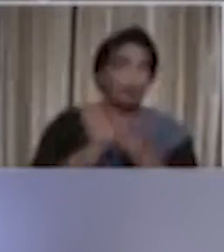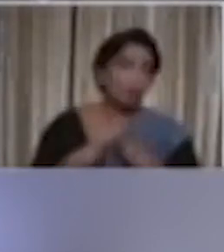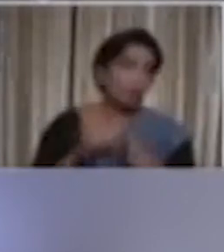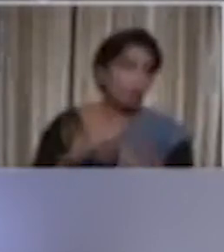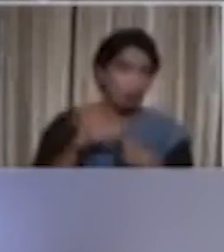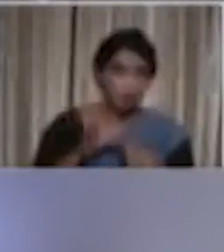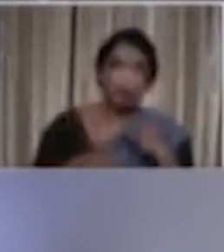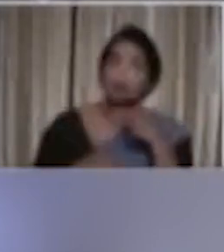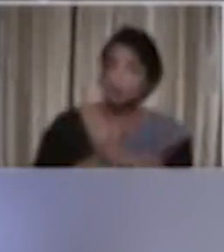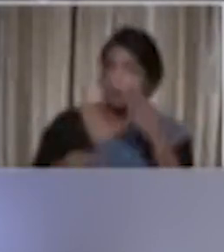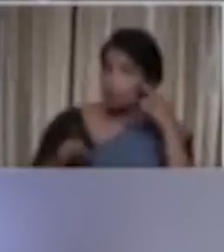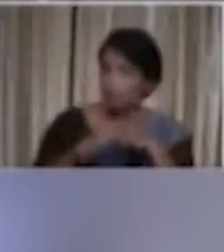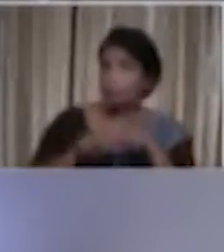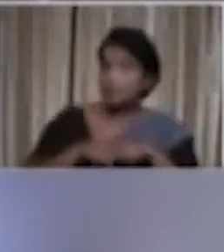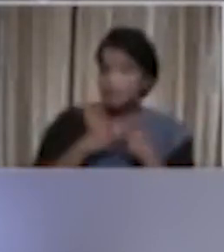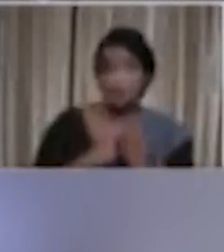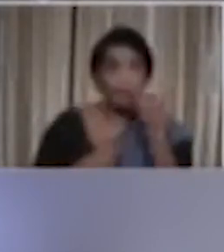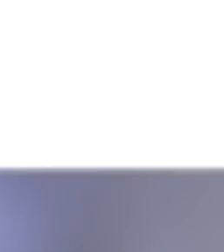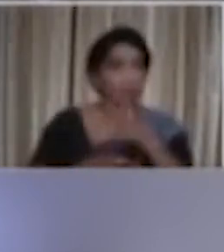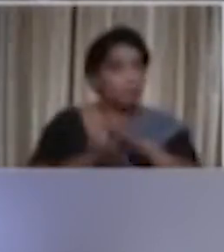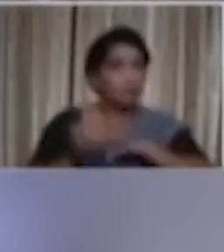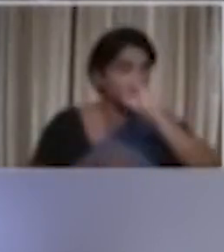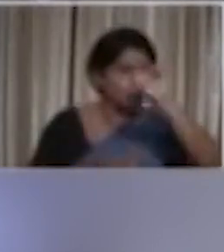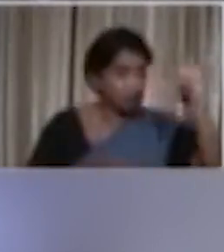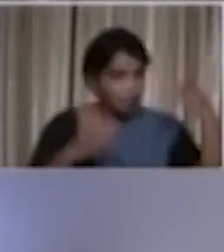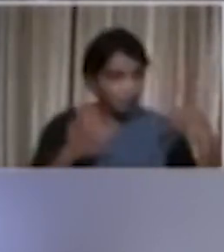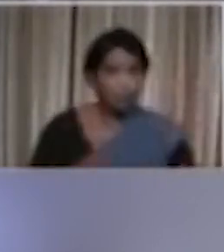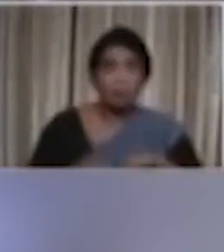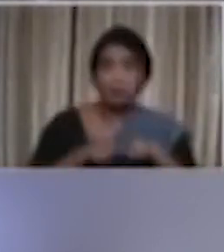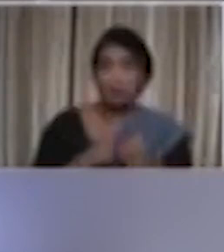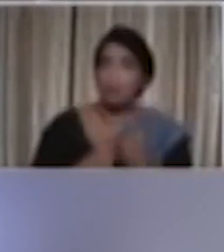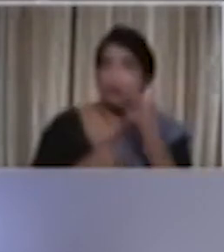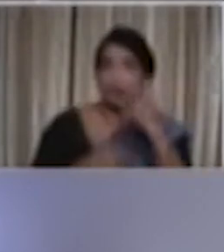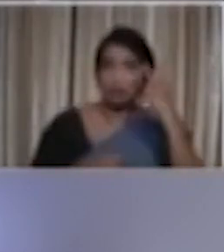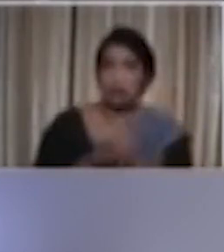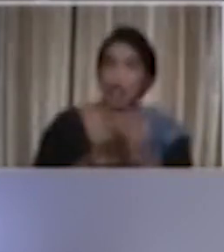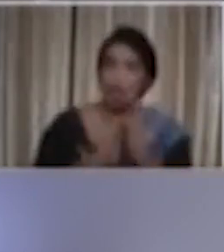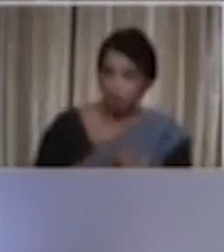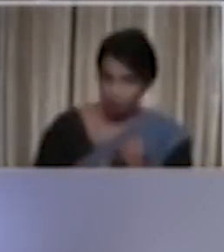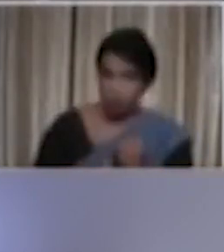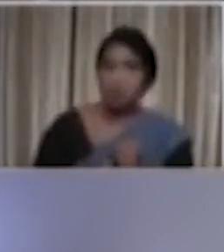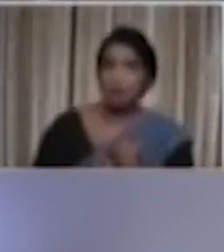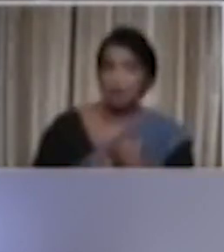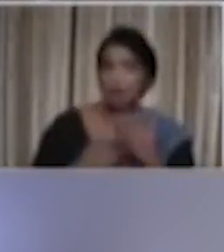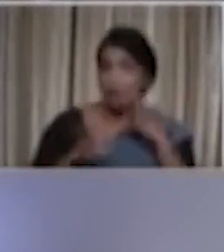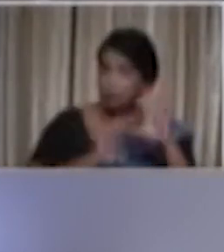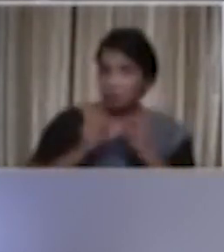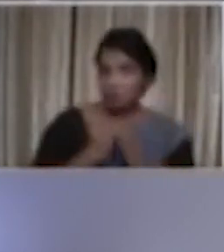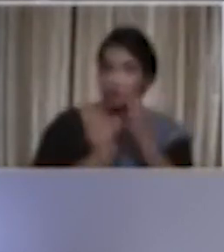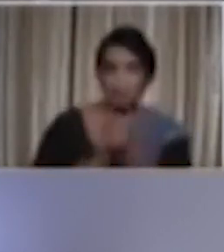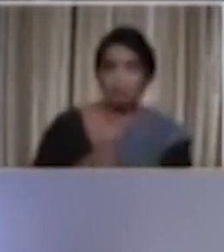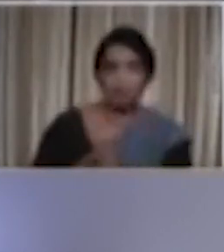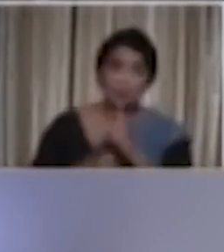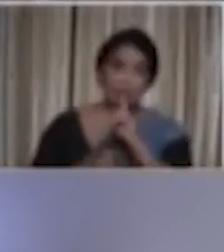පිළිතුර. ඒකට ඒ සමාගම් හතරටම අපි ලිපි යවලා තියෙනවා. ඒ සමාගම් හතරෙන් දෙකක් කියලා තියෙනවා අපේ ලිපිය ලැබුණා. අපිට අවශ්‍ය තොරතුරු දෙන්නම් කියලා